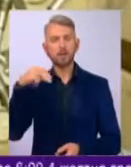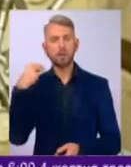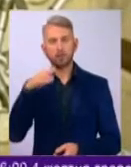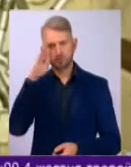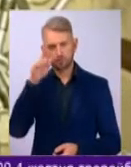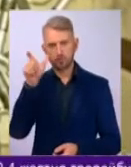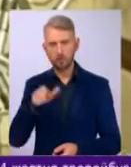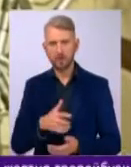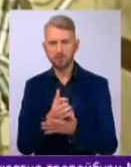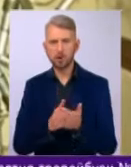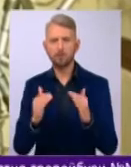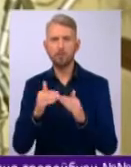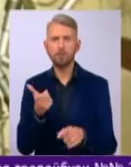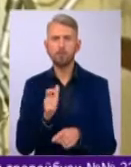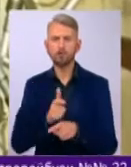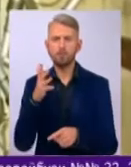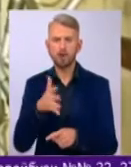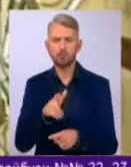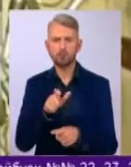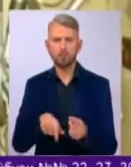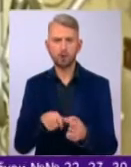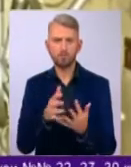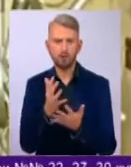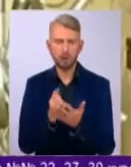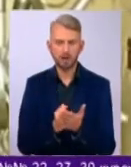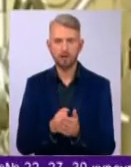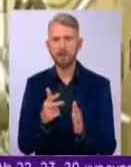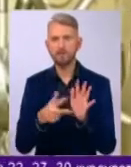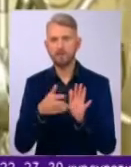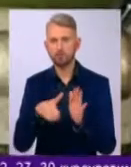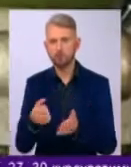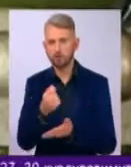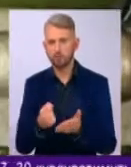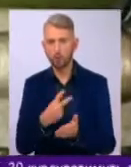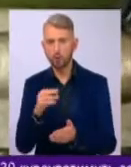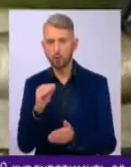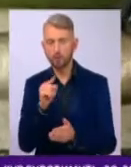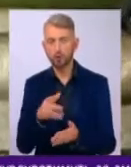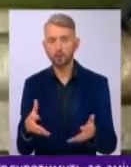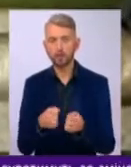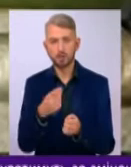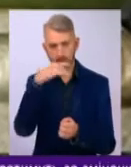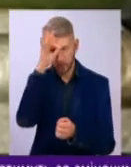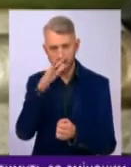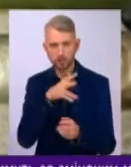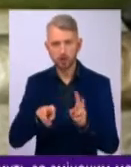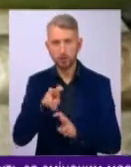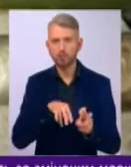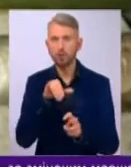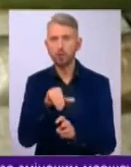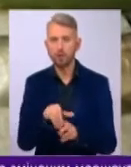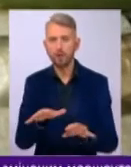чоловік зберігав удома більш як 5 тисяч боєприпасів та 8 одиниць зброї. 2 жовтня його затримала поліція. Під час обшуку у нього